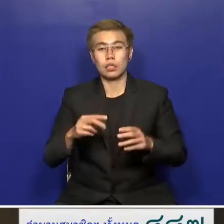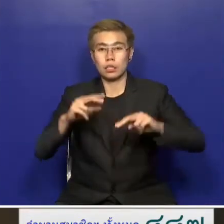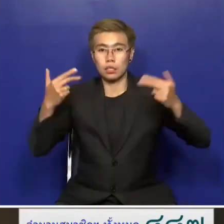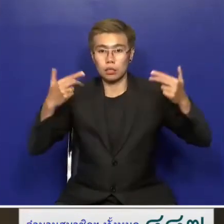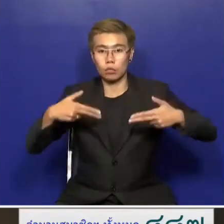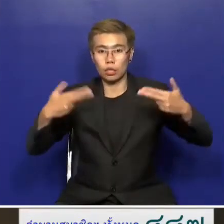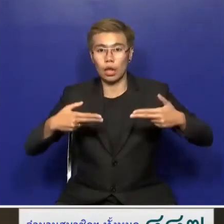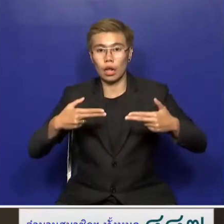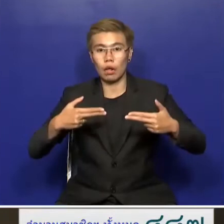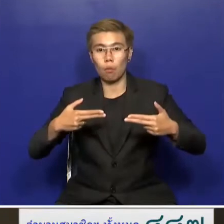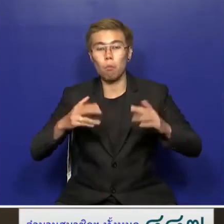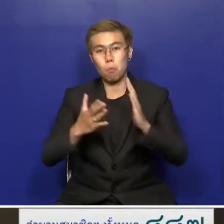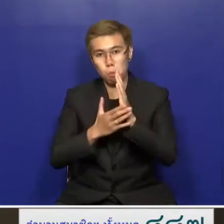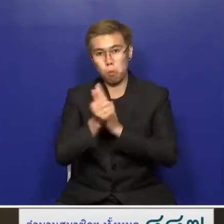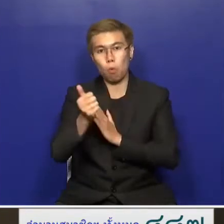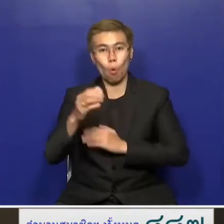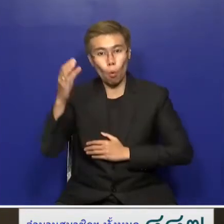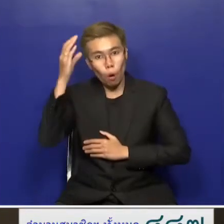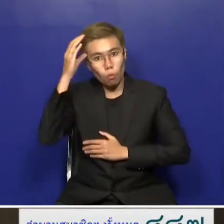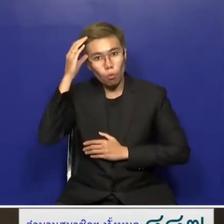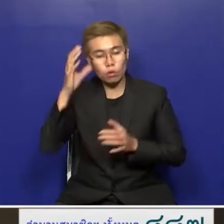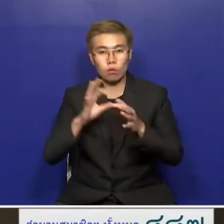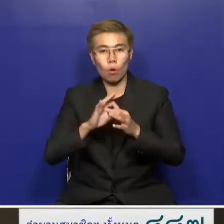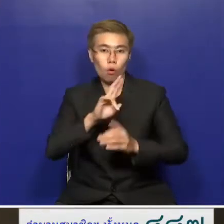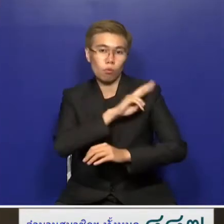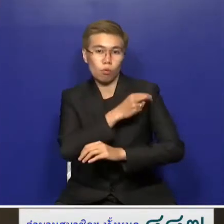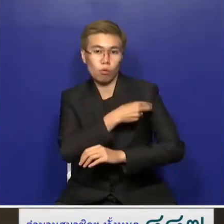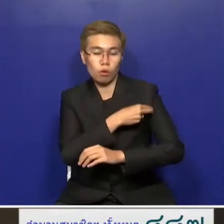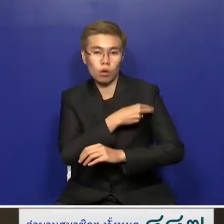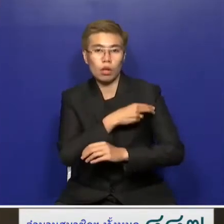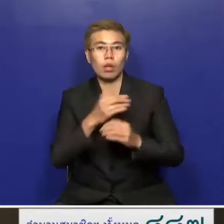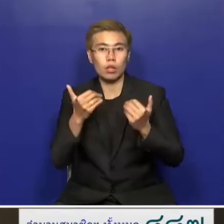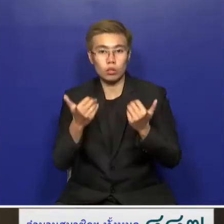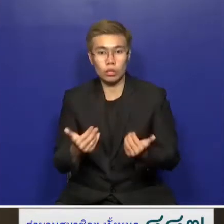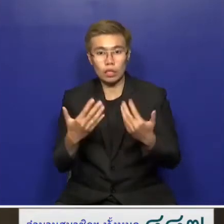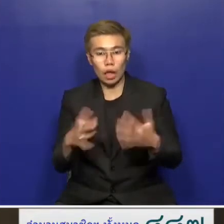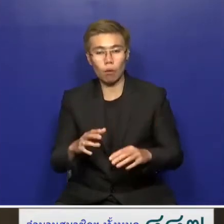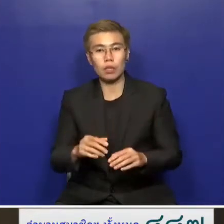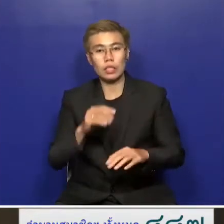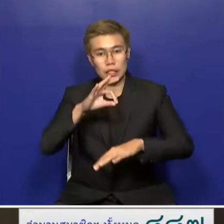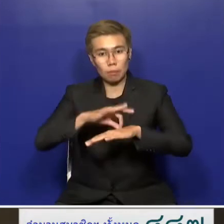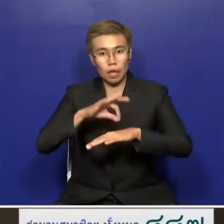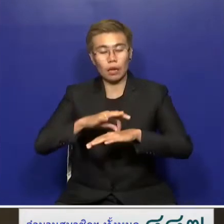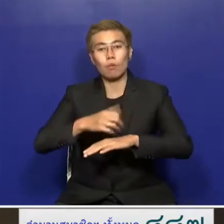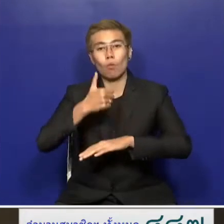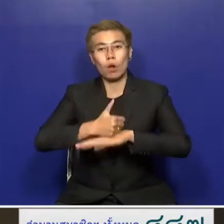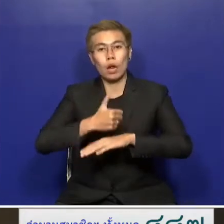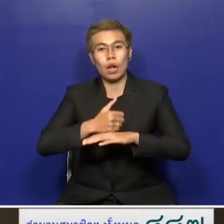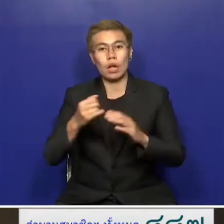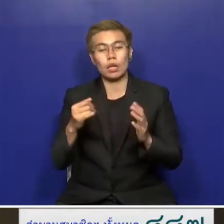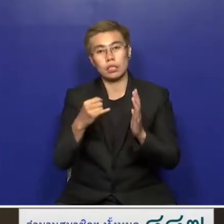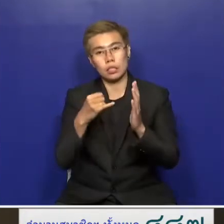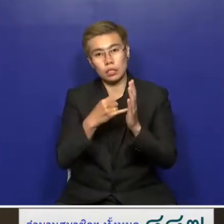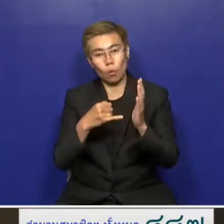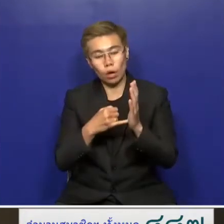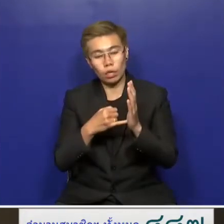ทน เป็นคนที่ มีความรู้ทางด้านสาฐานสุขมาก่อนแล้มาเป็ผู้วาราชกจัหวัด แล้วก็โยเฉพาะ อ.ส.ม.ก